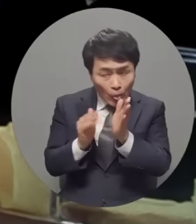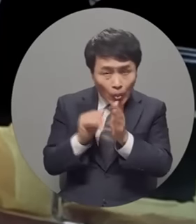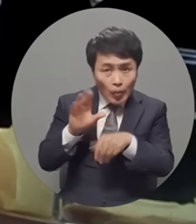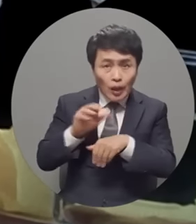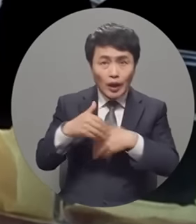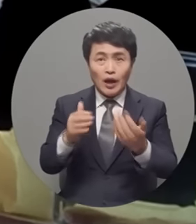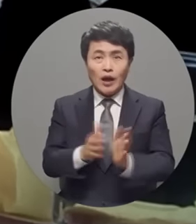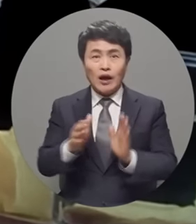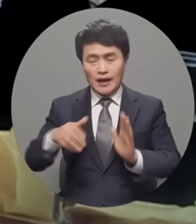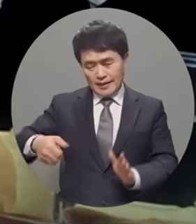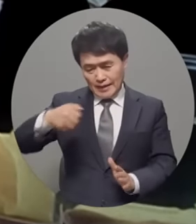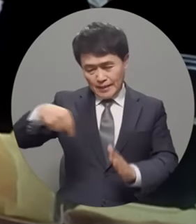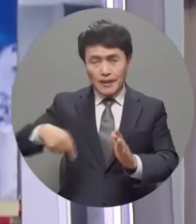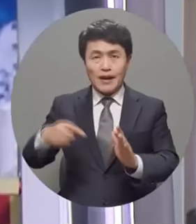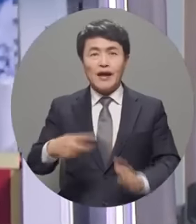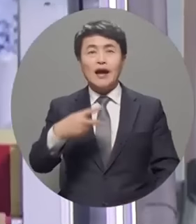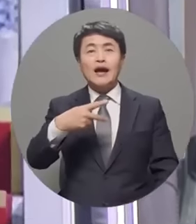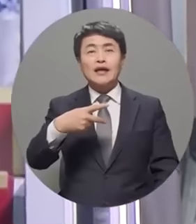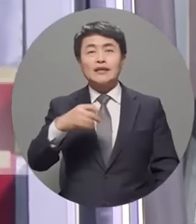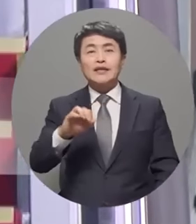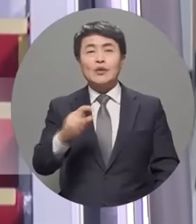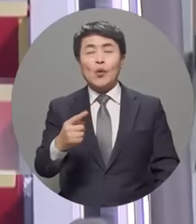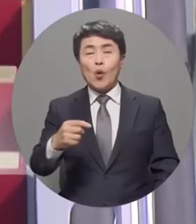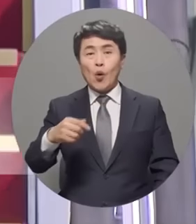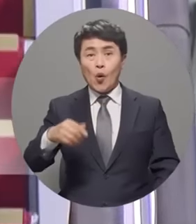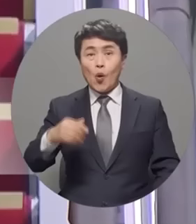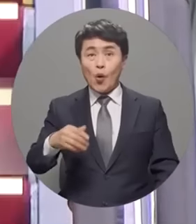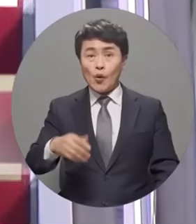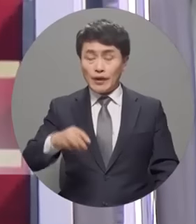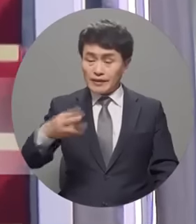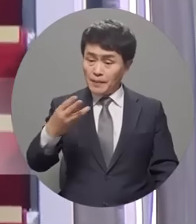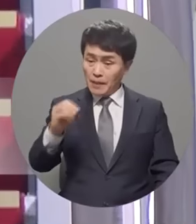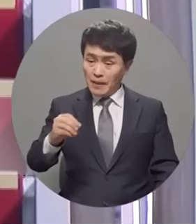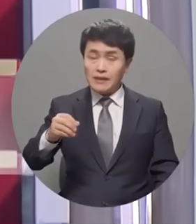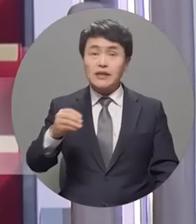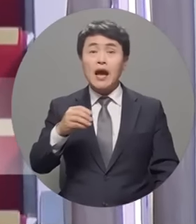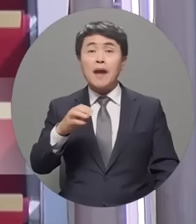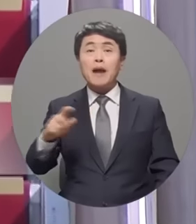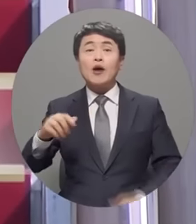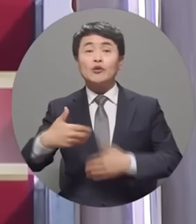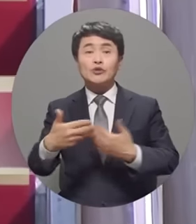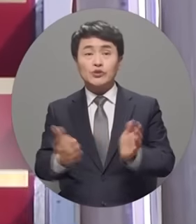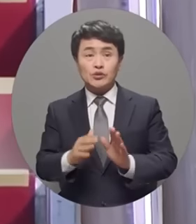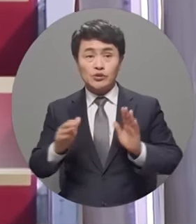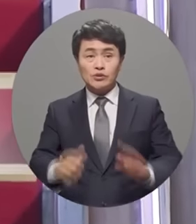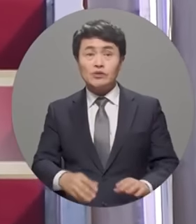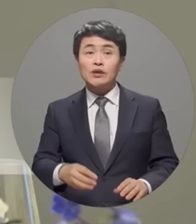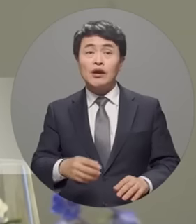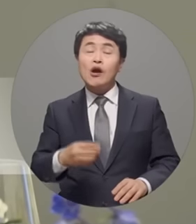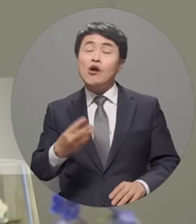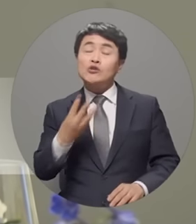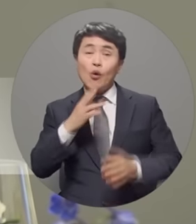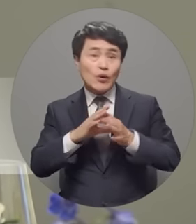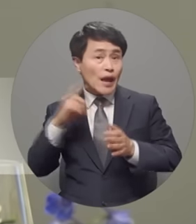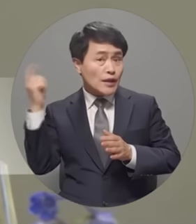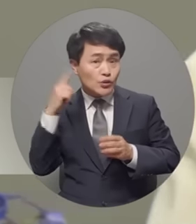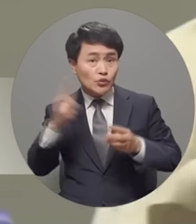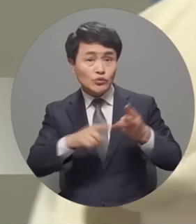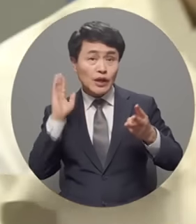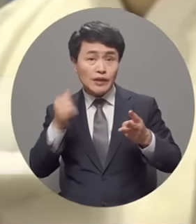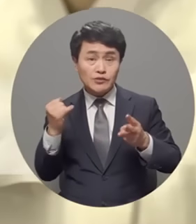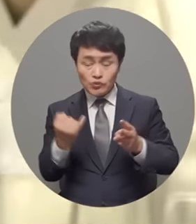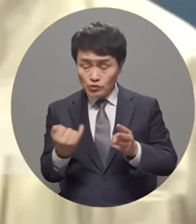300만 원짜리 파우치라고 했습니다. 작년 12월 서울의 소리는 김 여사와 윤 대통령을 검찰에 고발했습니다. 100만 원